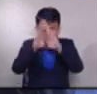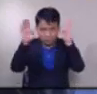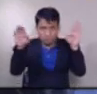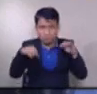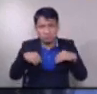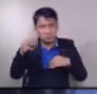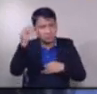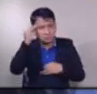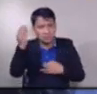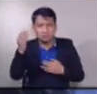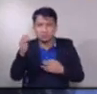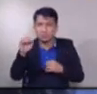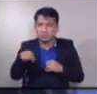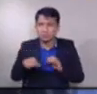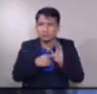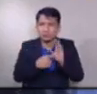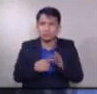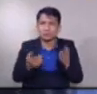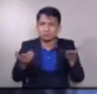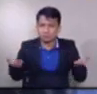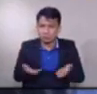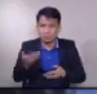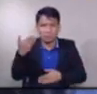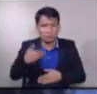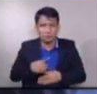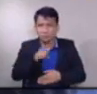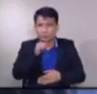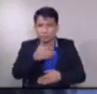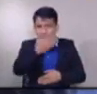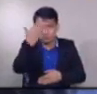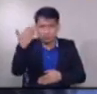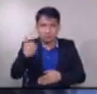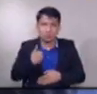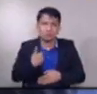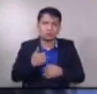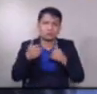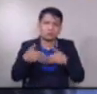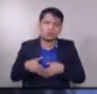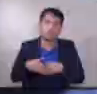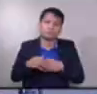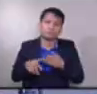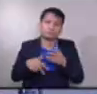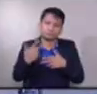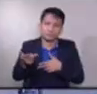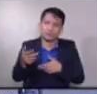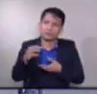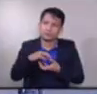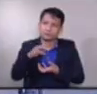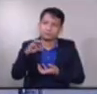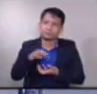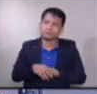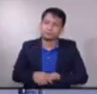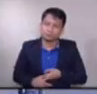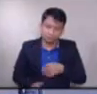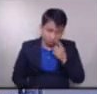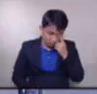ating pag-iisip na nandito po kami, huwag niyo kaming iiwan. All right. Pangatlong tanong.